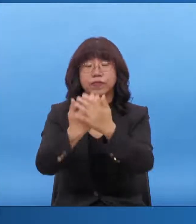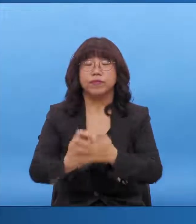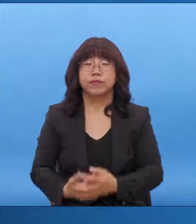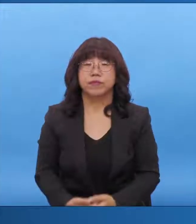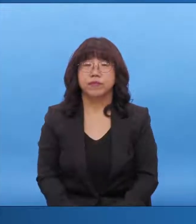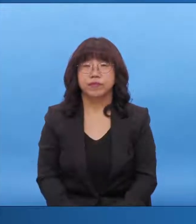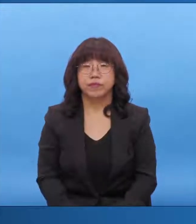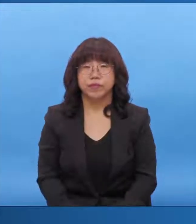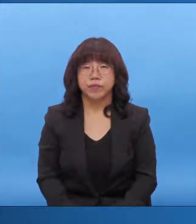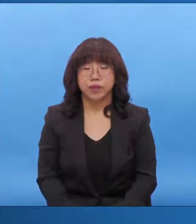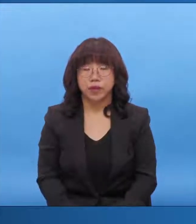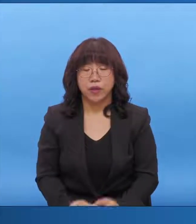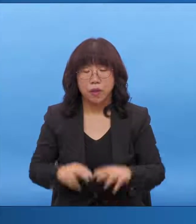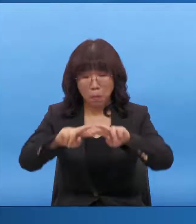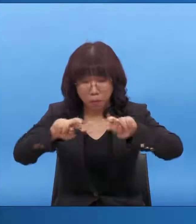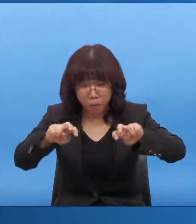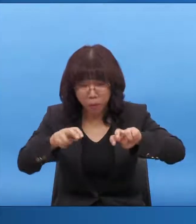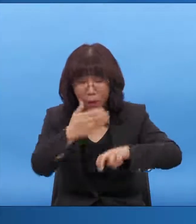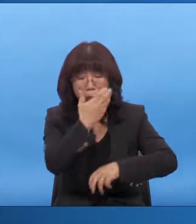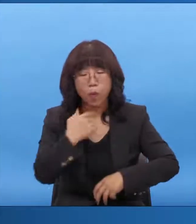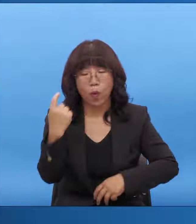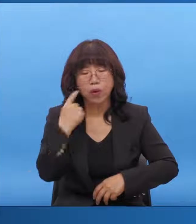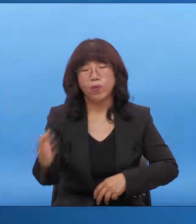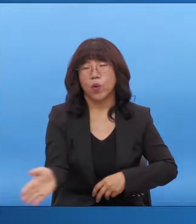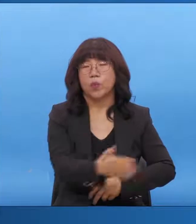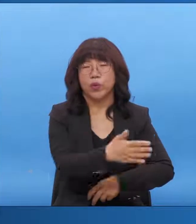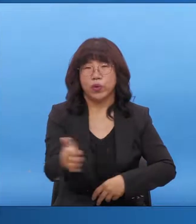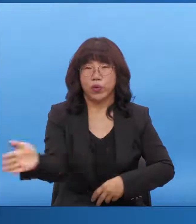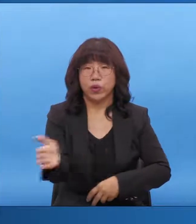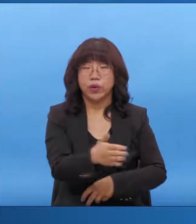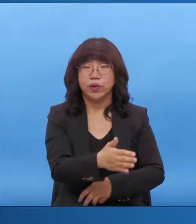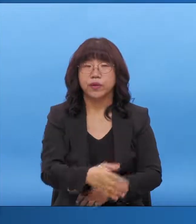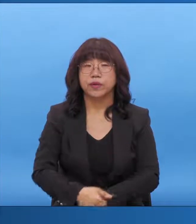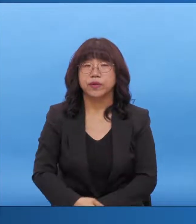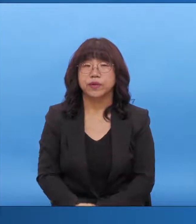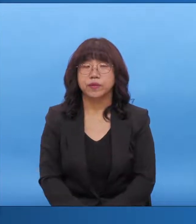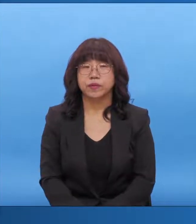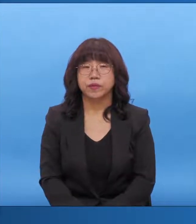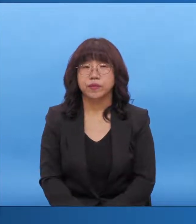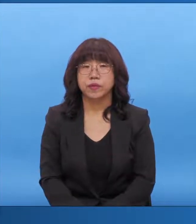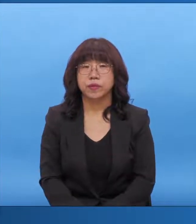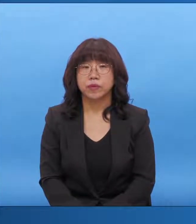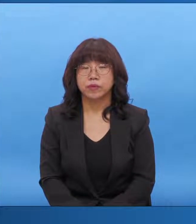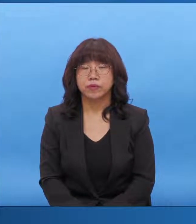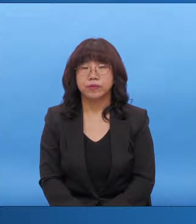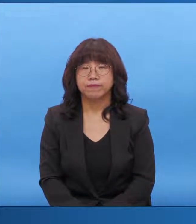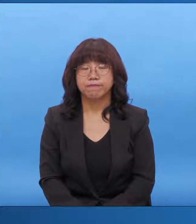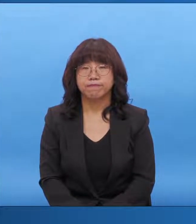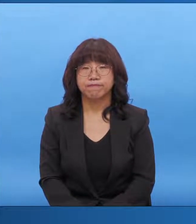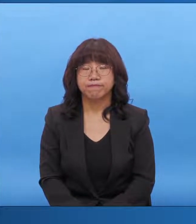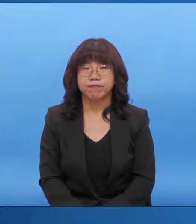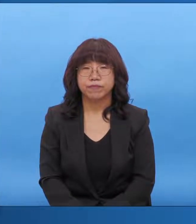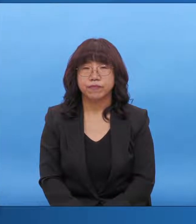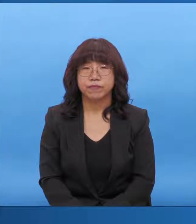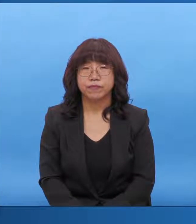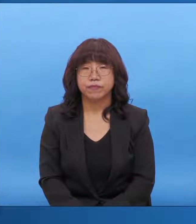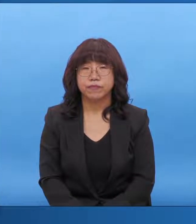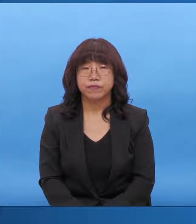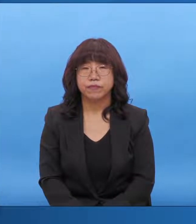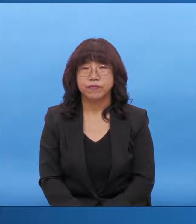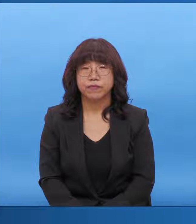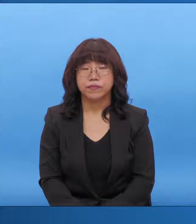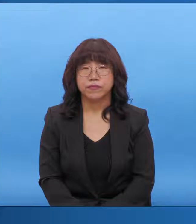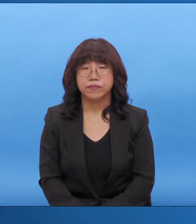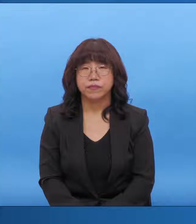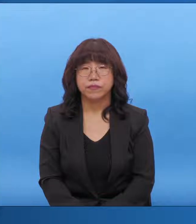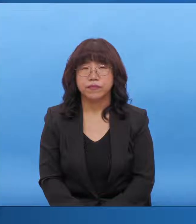Again, to what extent was there no gospel? It was increasing the whole world without the gospel. 오늘 어떤